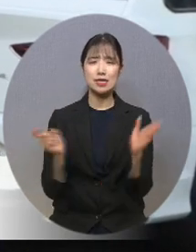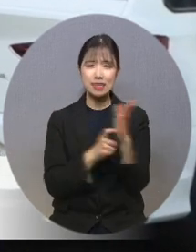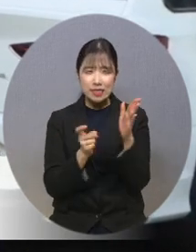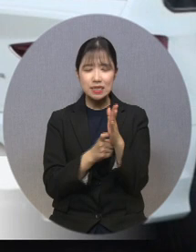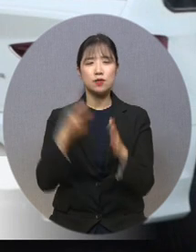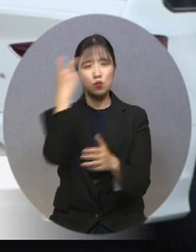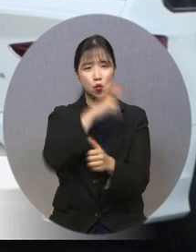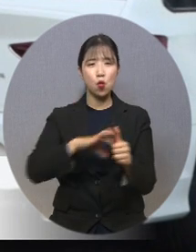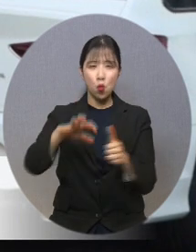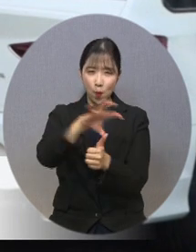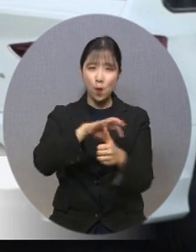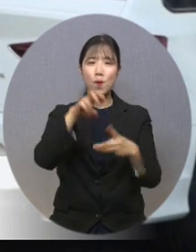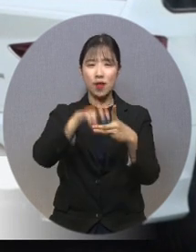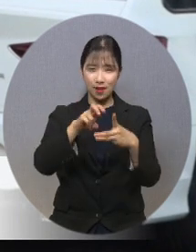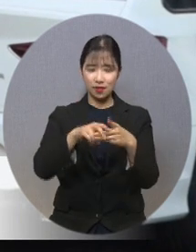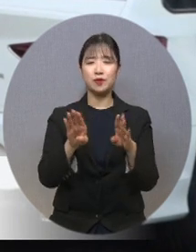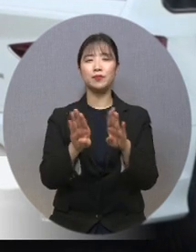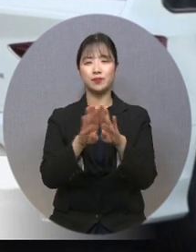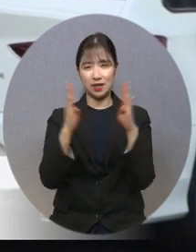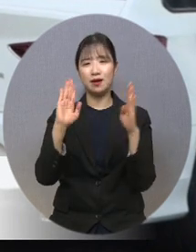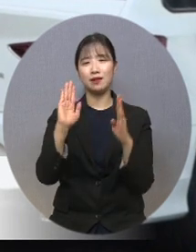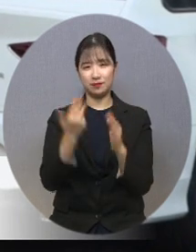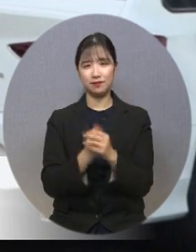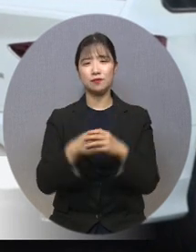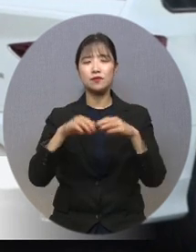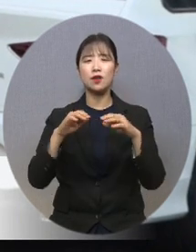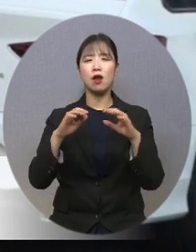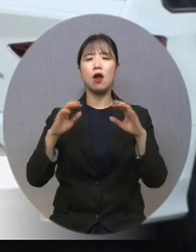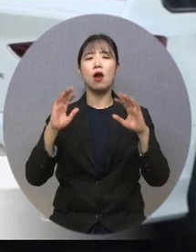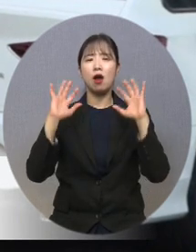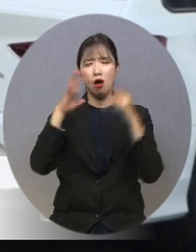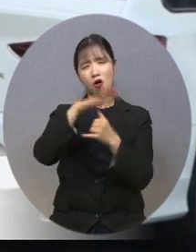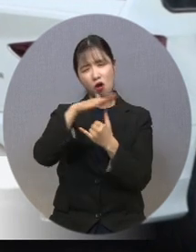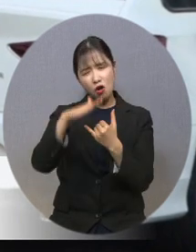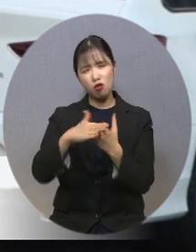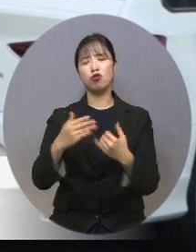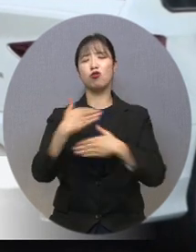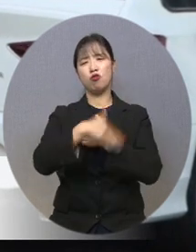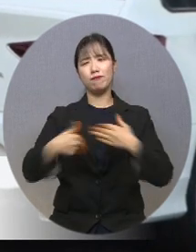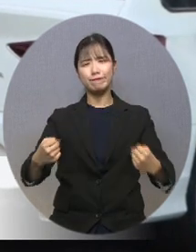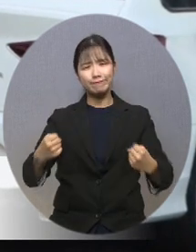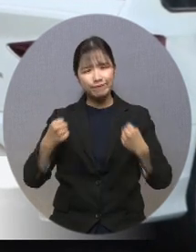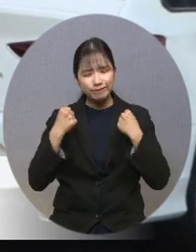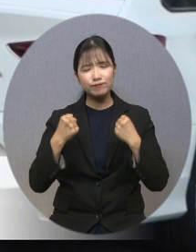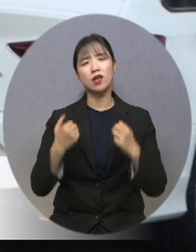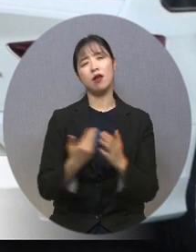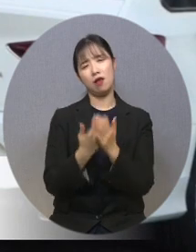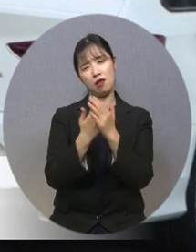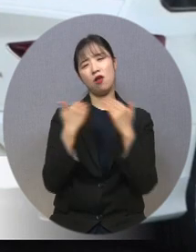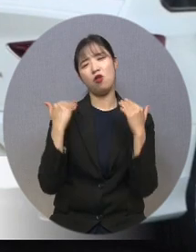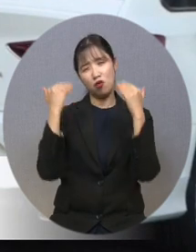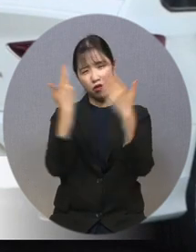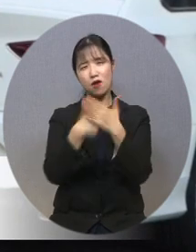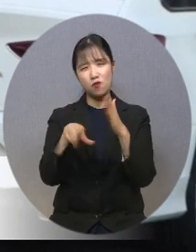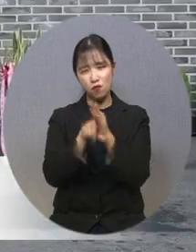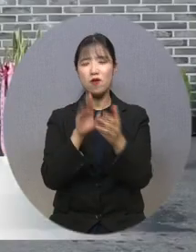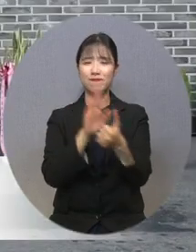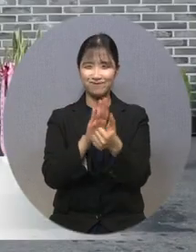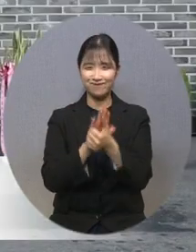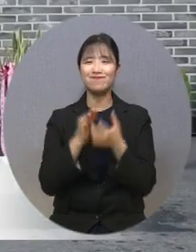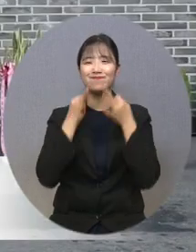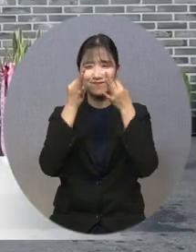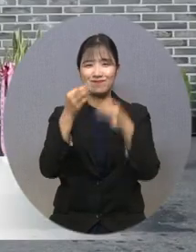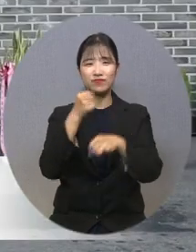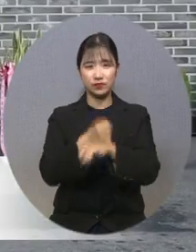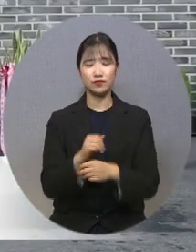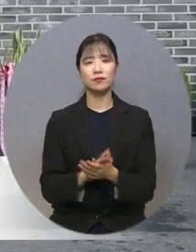긴급돌봄센터를 건립하게 되었습니다. 아무래도 우리 건강 어린이가 성장할 수 있도록 환경 조성에 열심히 약했습니다.